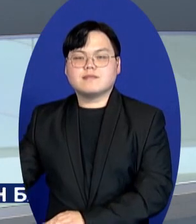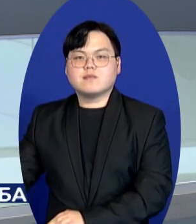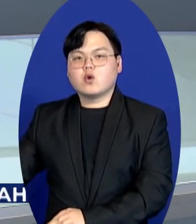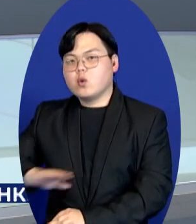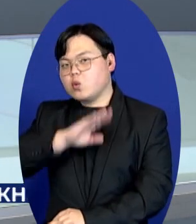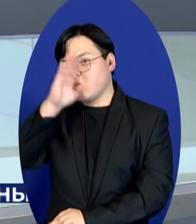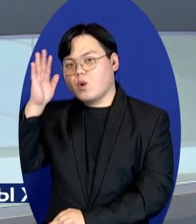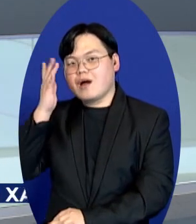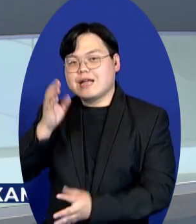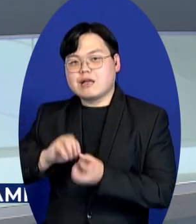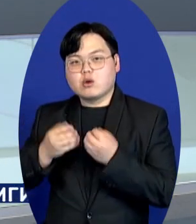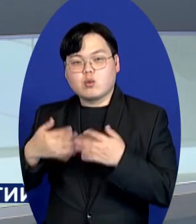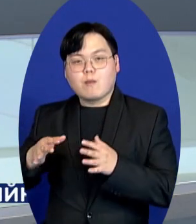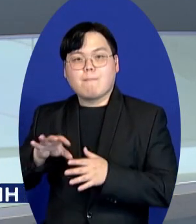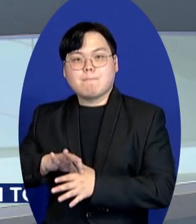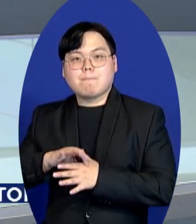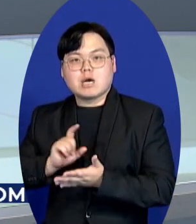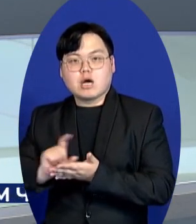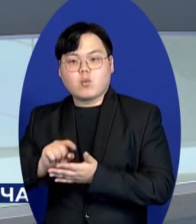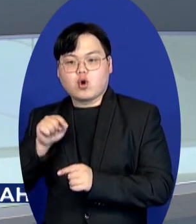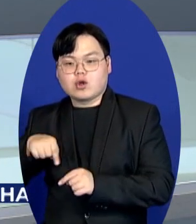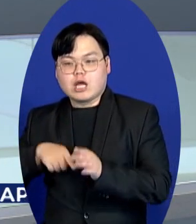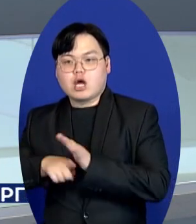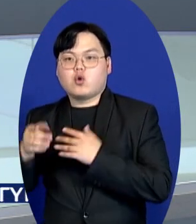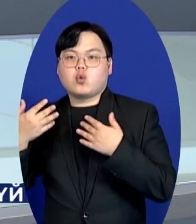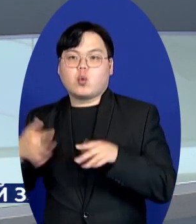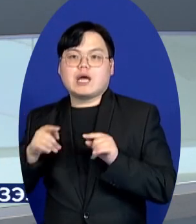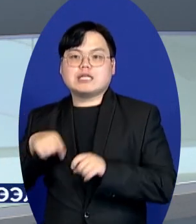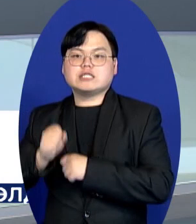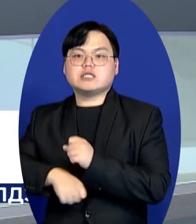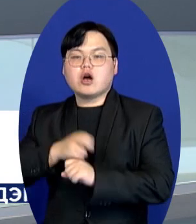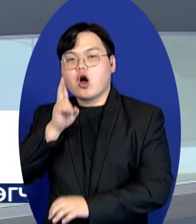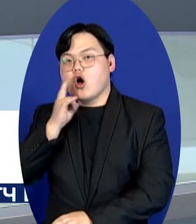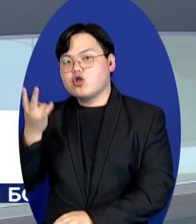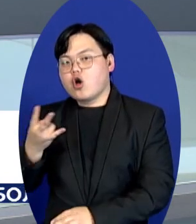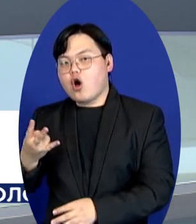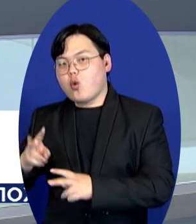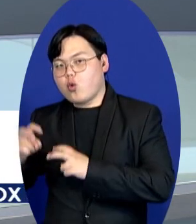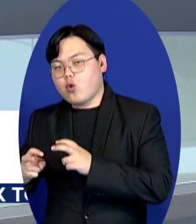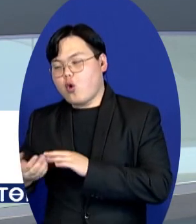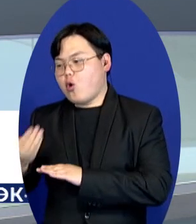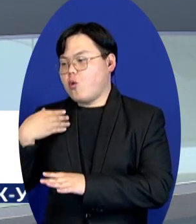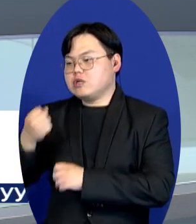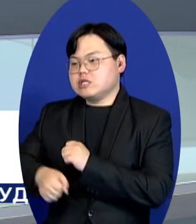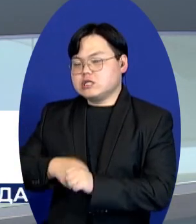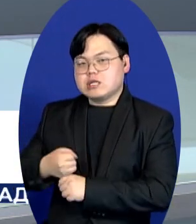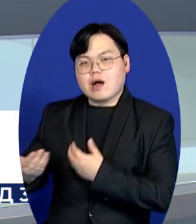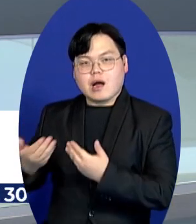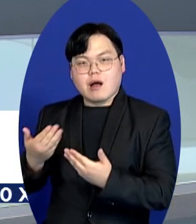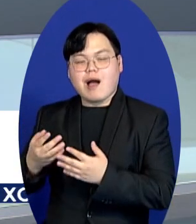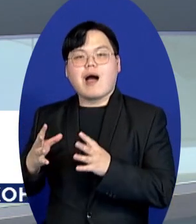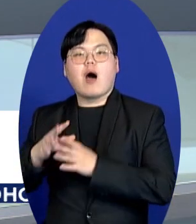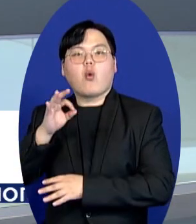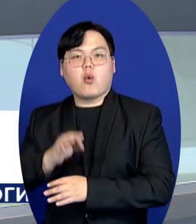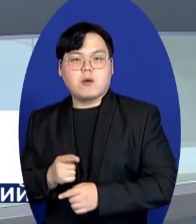Дулааны аргаар боловсруулсан махны экспортыг өнөөдрөөс эхлүүллээ. Энэ жил хүнсний ногооны үйлдвэрлэл өмнөх оныхоос 10 гаруй хувиар өсгөхөр байна гэж өнөөдрийн засгийн